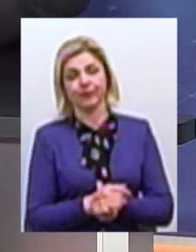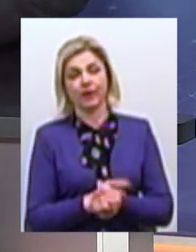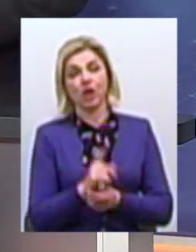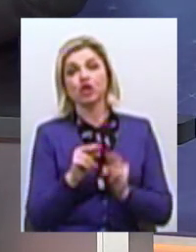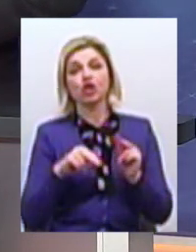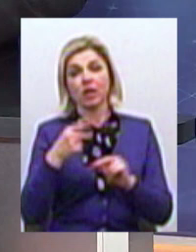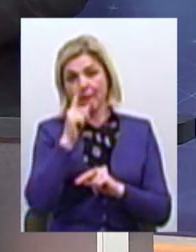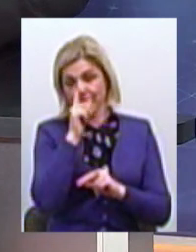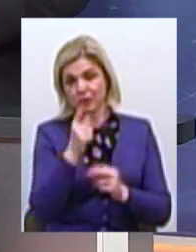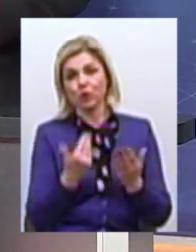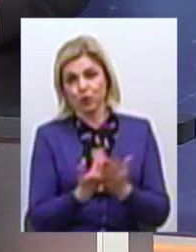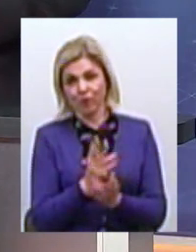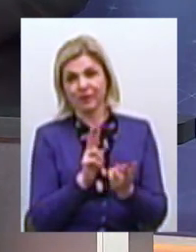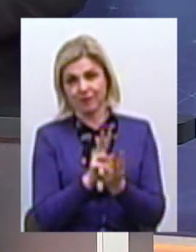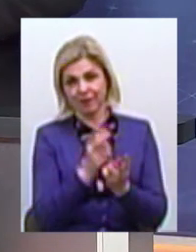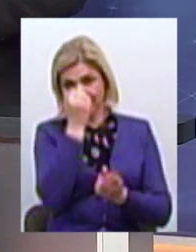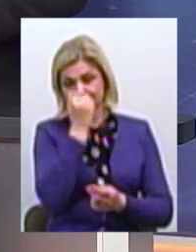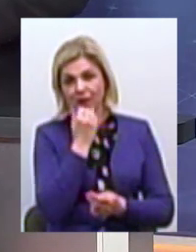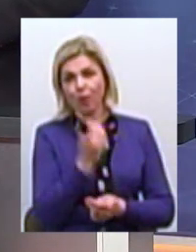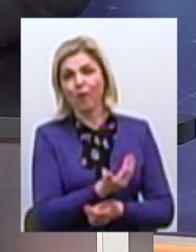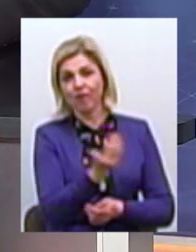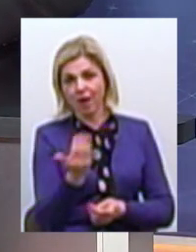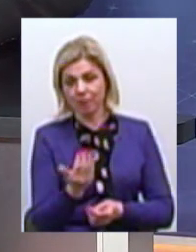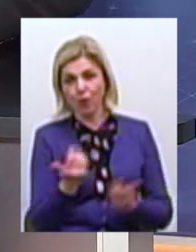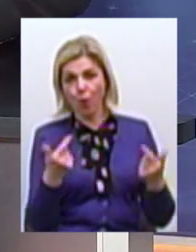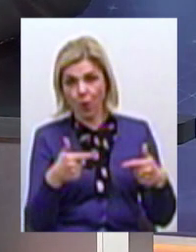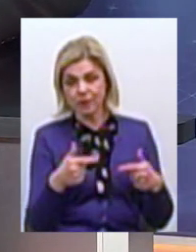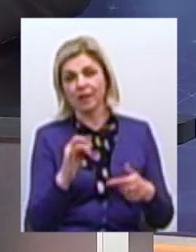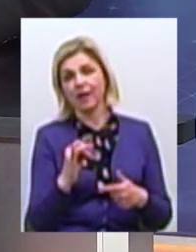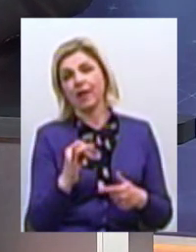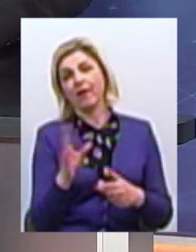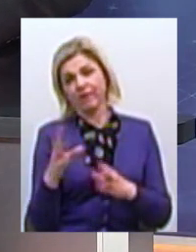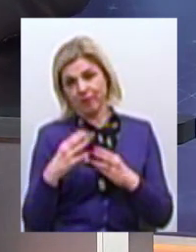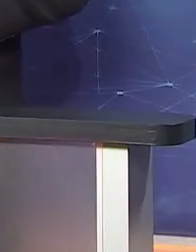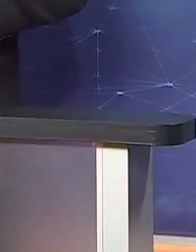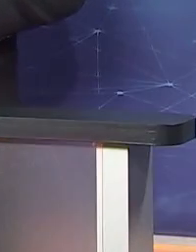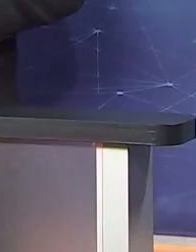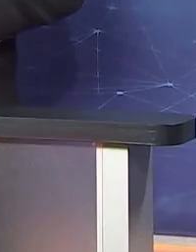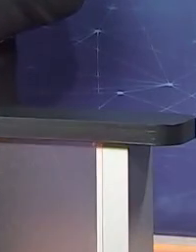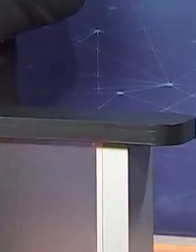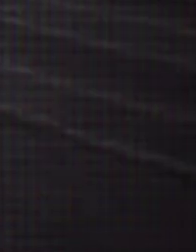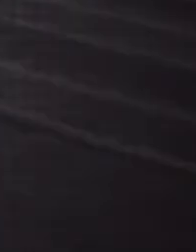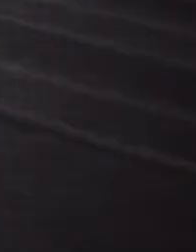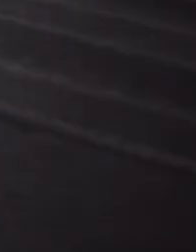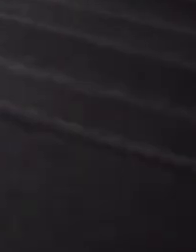знову побачимось у цій студії. Дякую вам, шановні гості, дякую глядачі, усім, хто був з нами. На все добре.